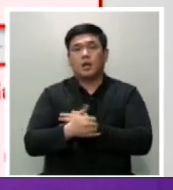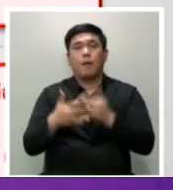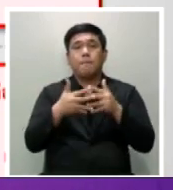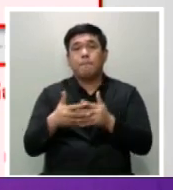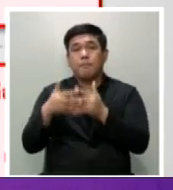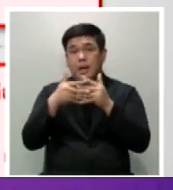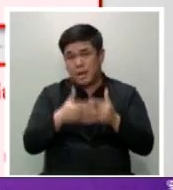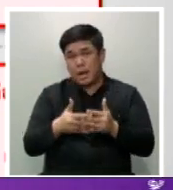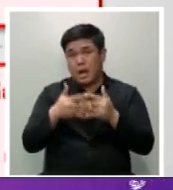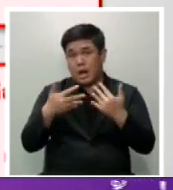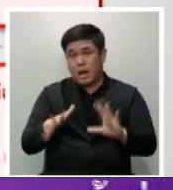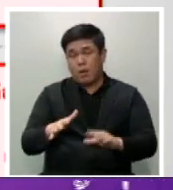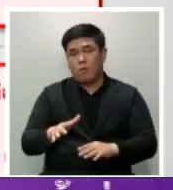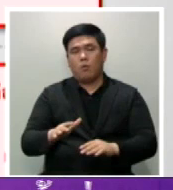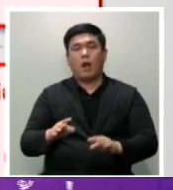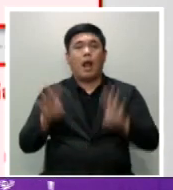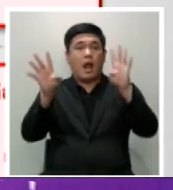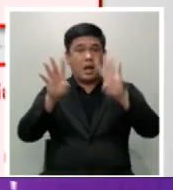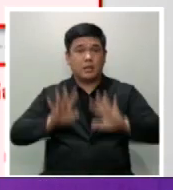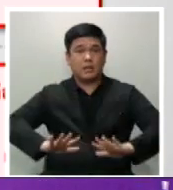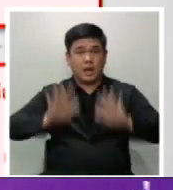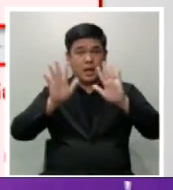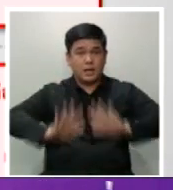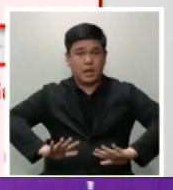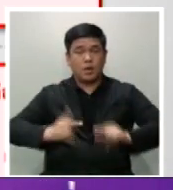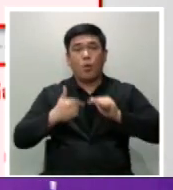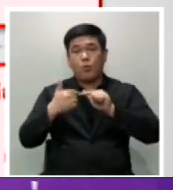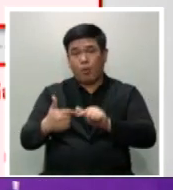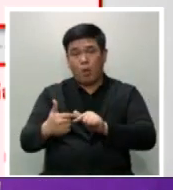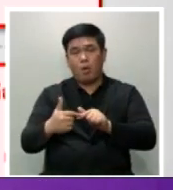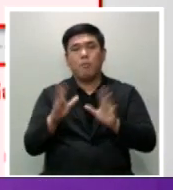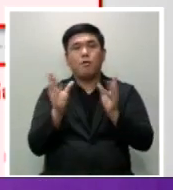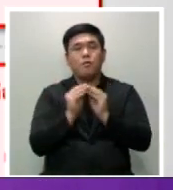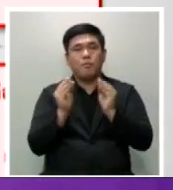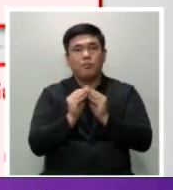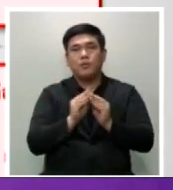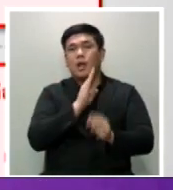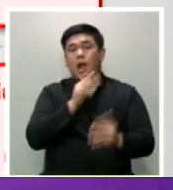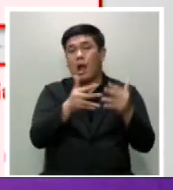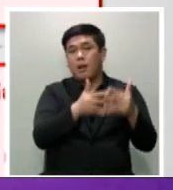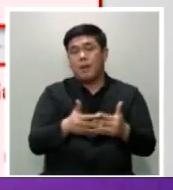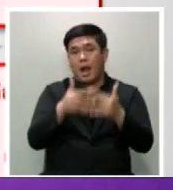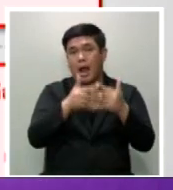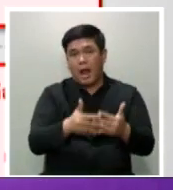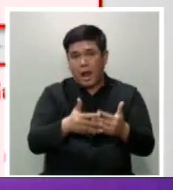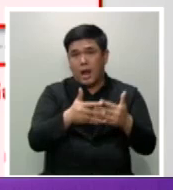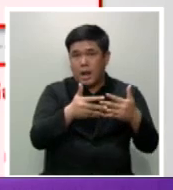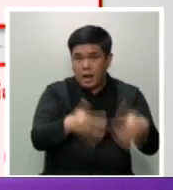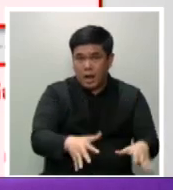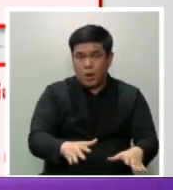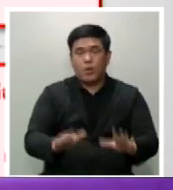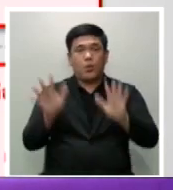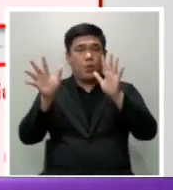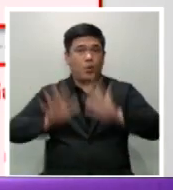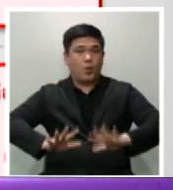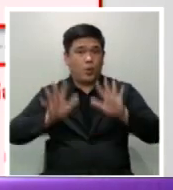แล้วต้องบินไปประชุมอาเซียนมีความเป็นไปได้สูงว่าในการไปประชุมที่นิวยอร์กและอาเซียนจะต้องบังเอิญ